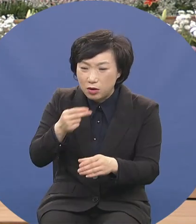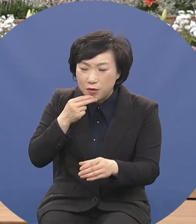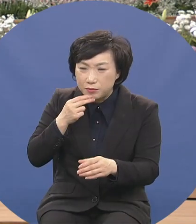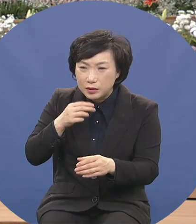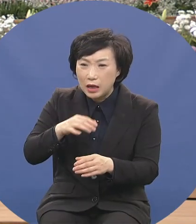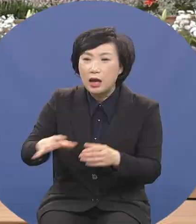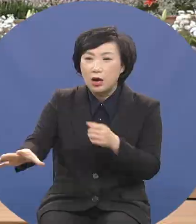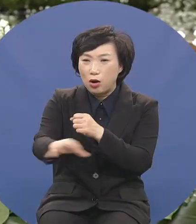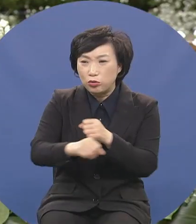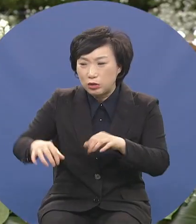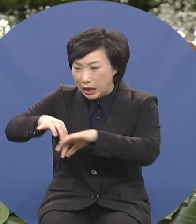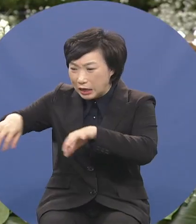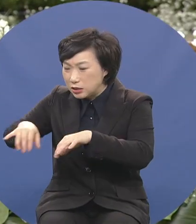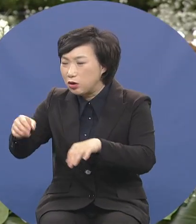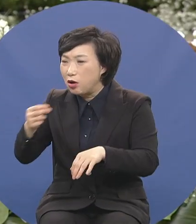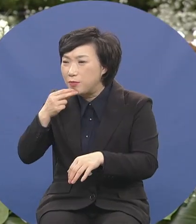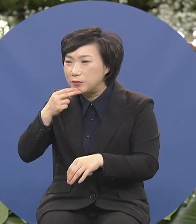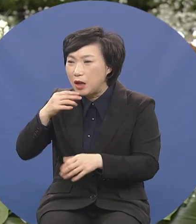알았으므로